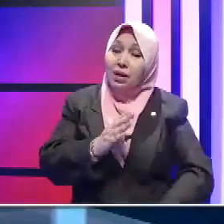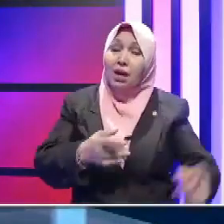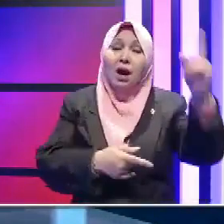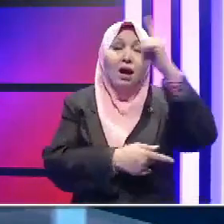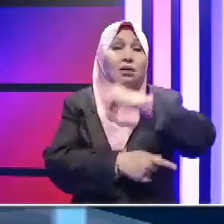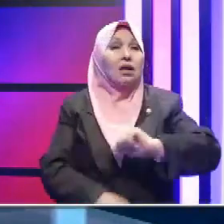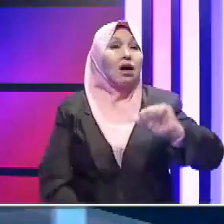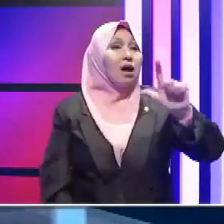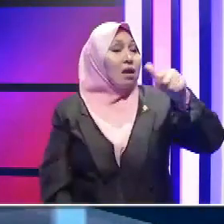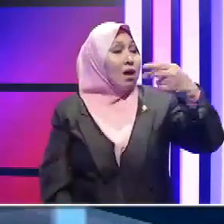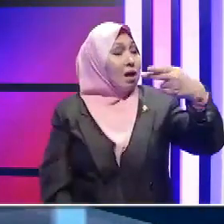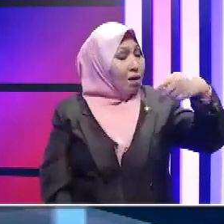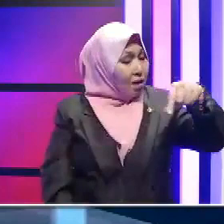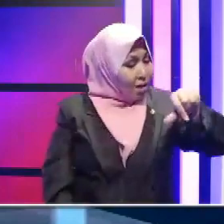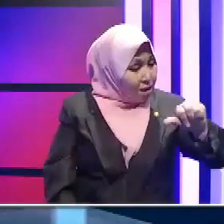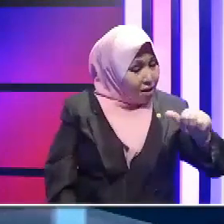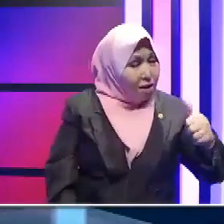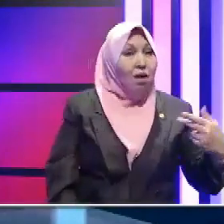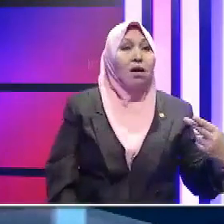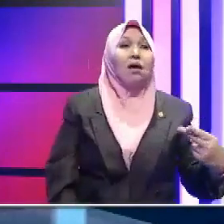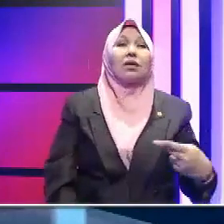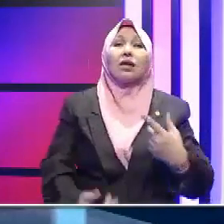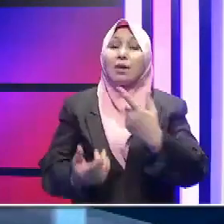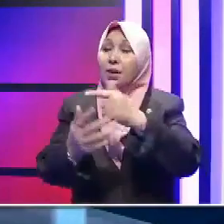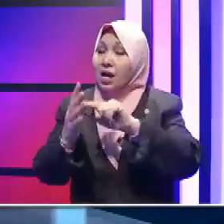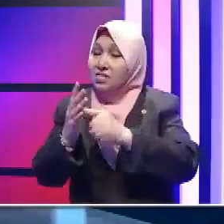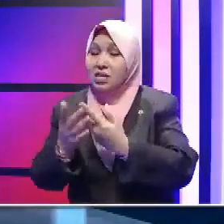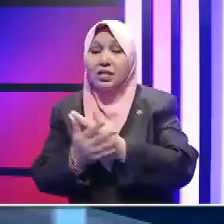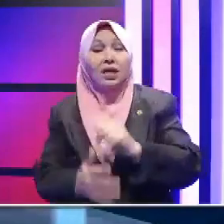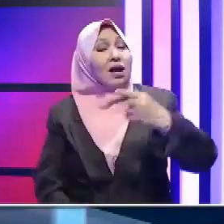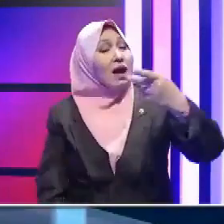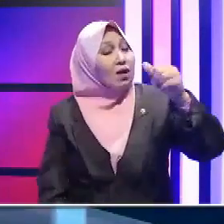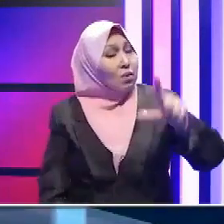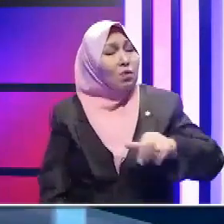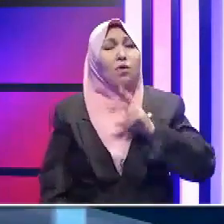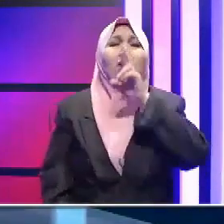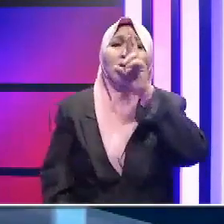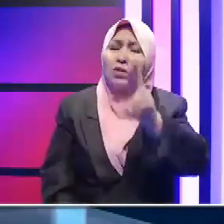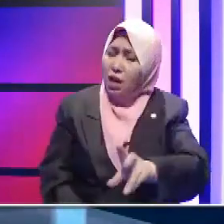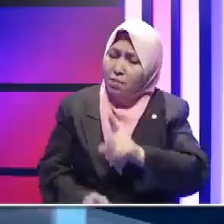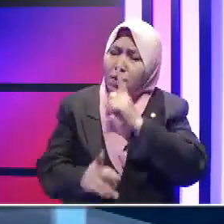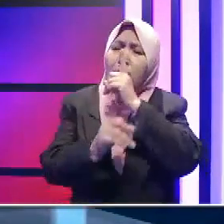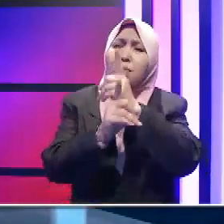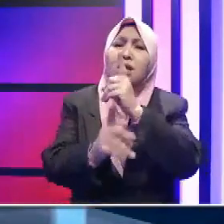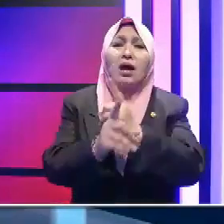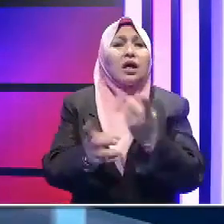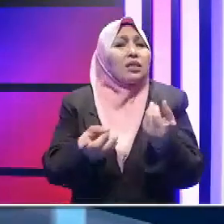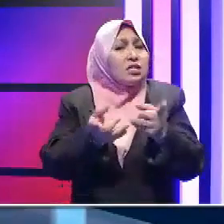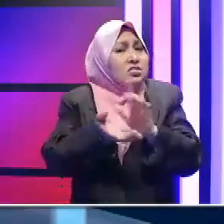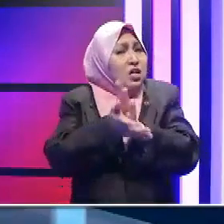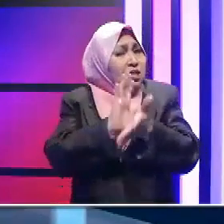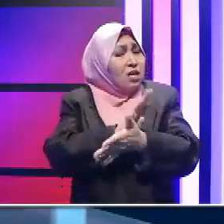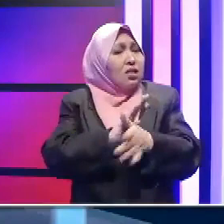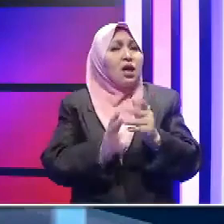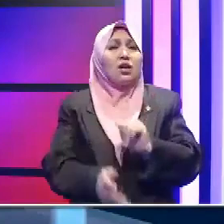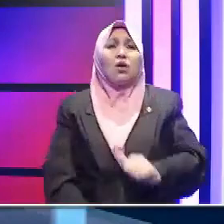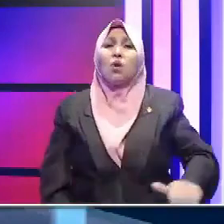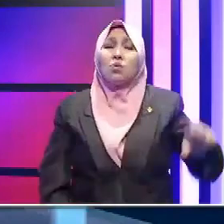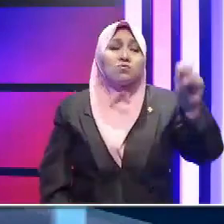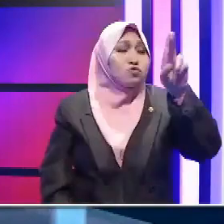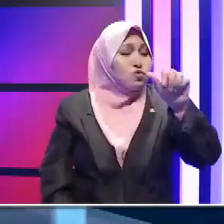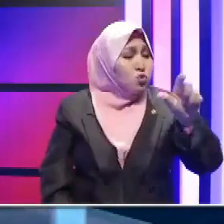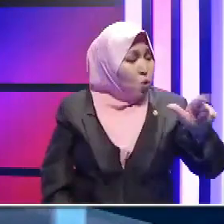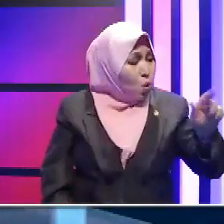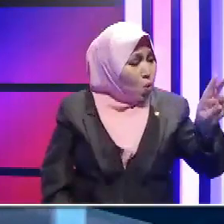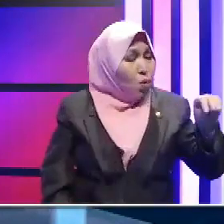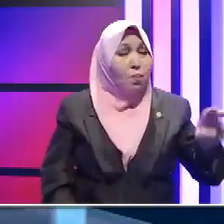Al haqqoh yang berasal daripada hak pun reality yang benar-benar akan terjadi Le Lupus lupa Allah ta'ala pun